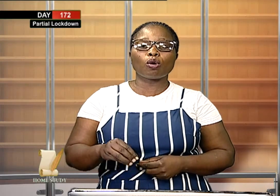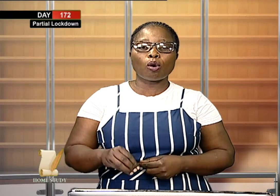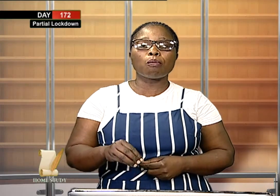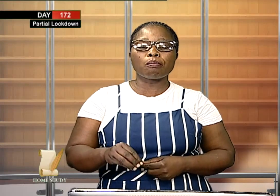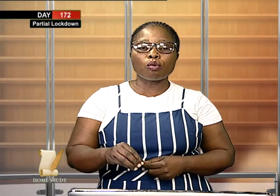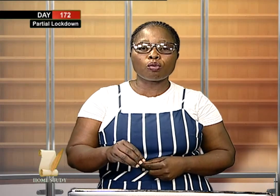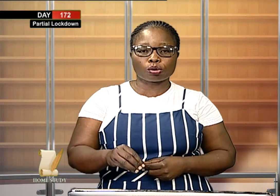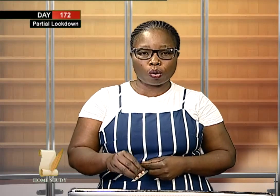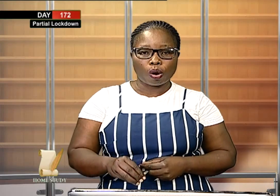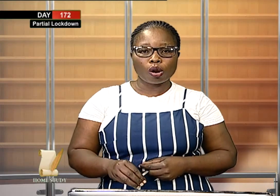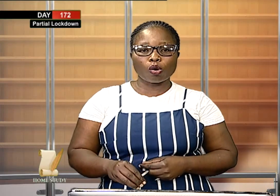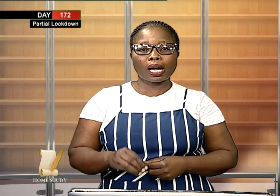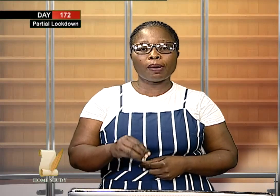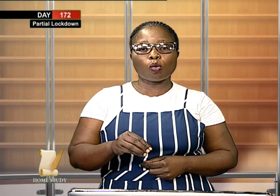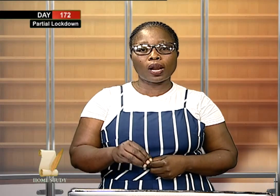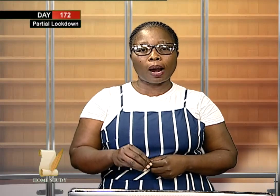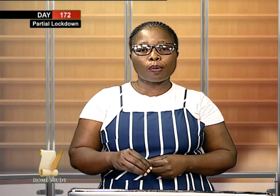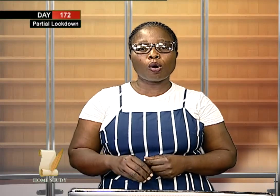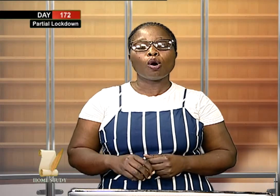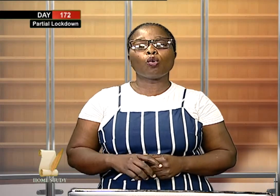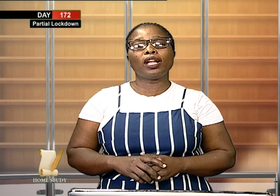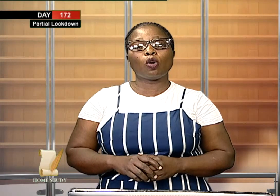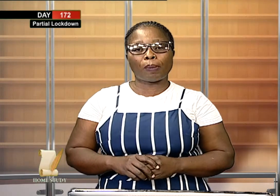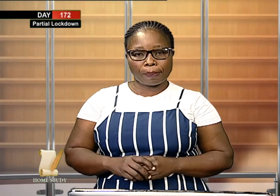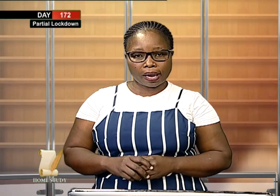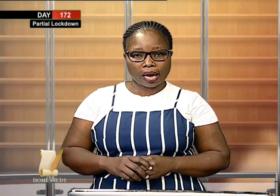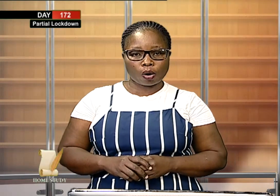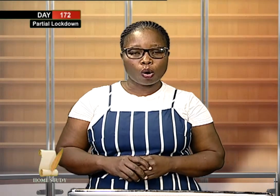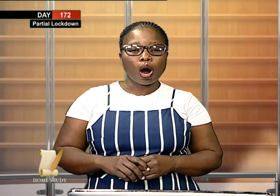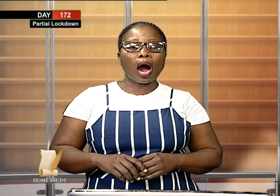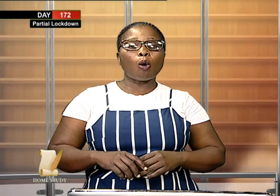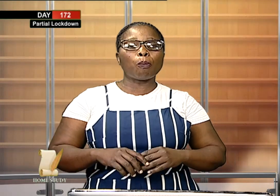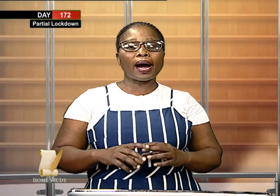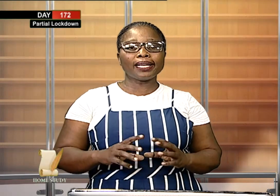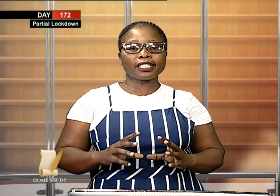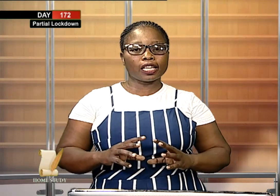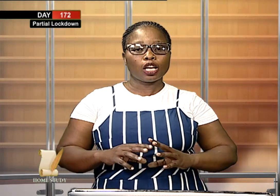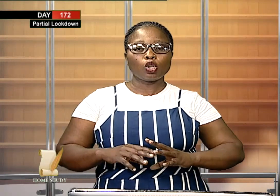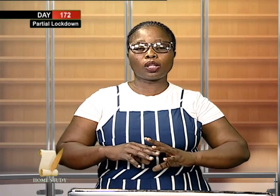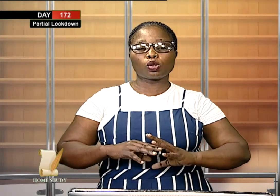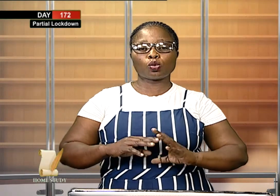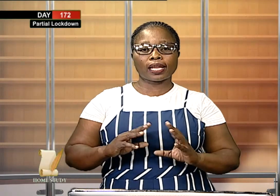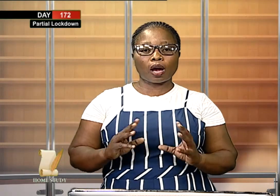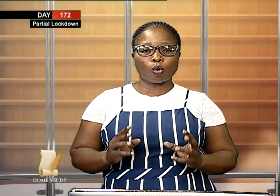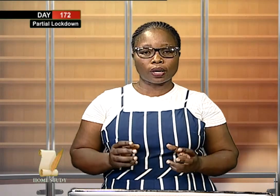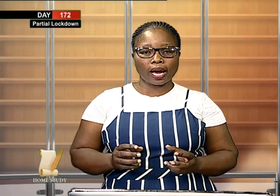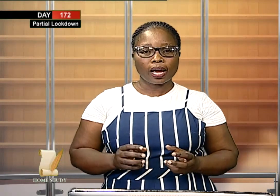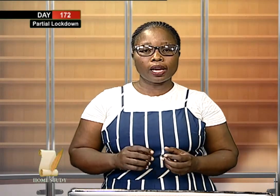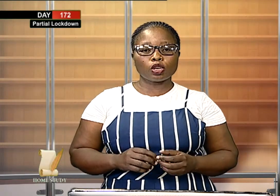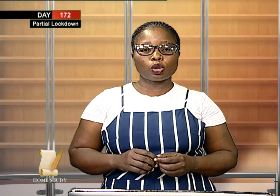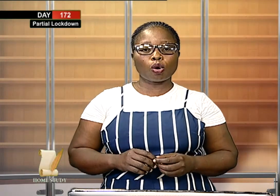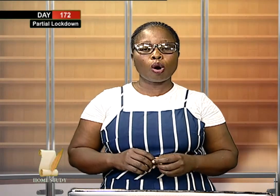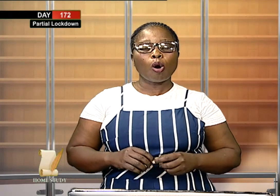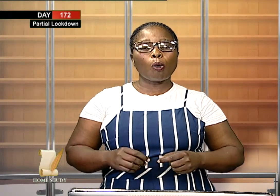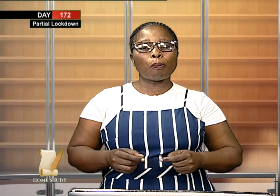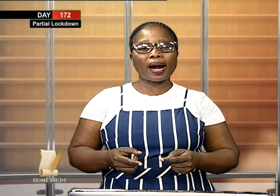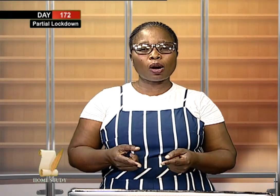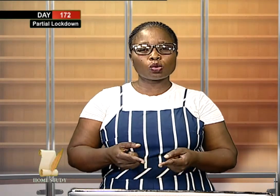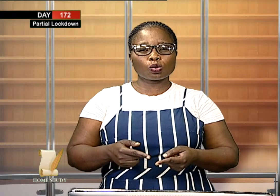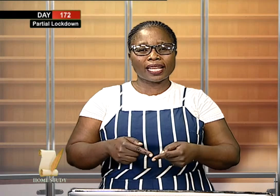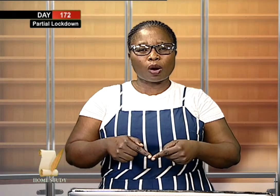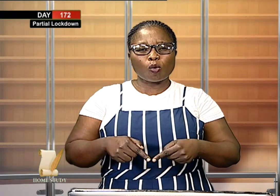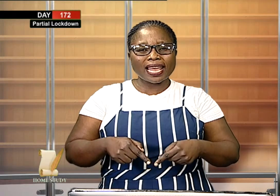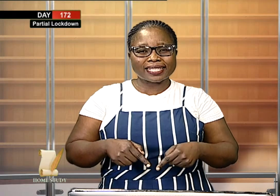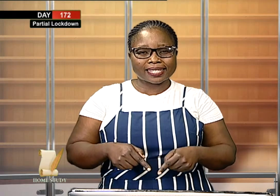usinikwe ngulowo mbuto lotabe ulapho kulelo phepha lakho awubhali nje lothi isusela kona enhloko